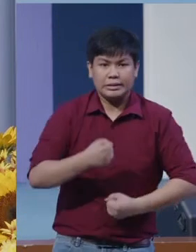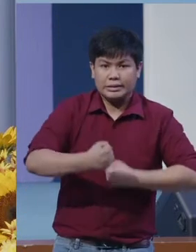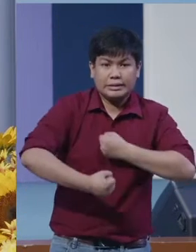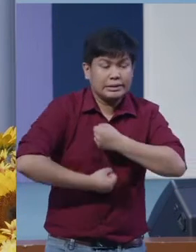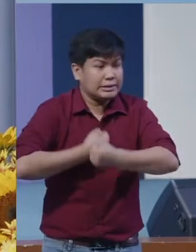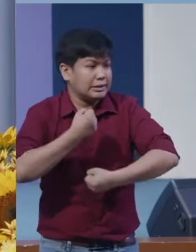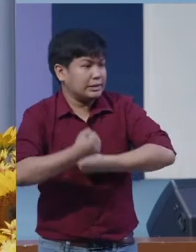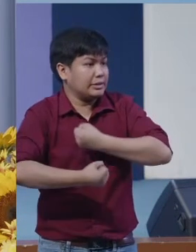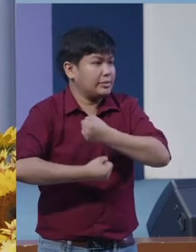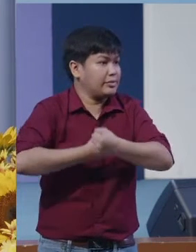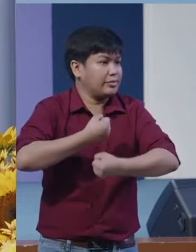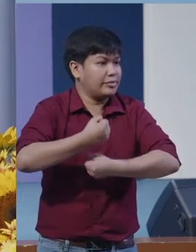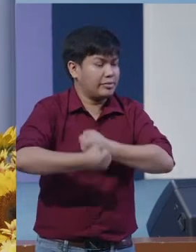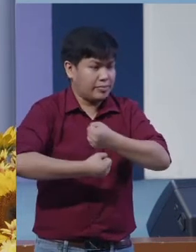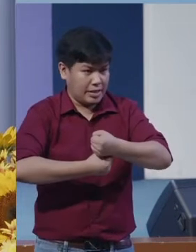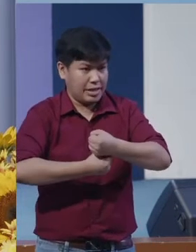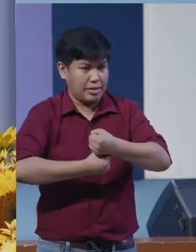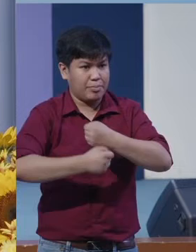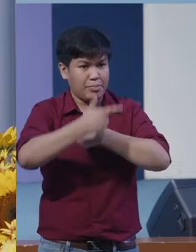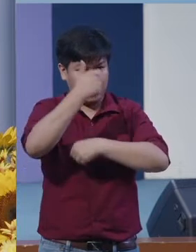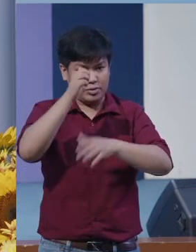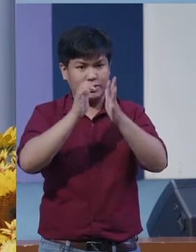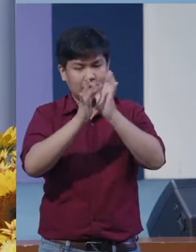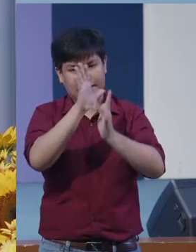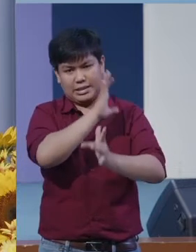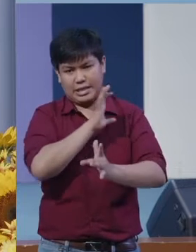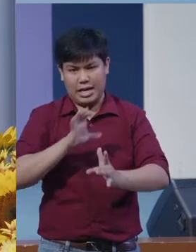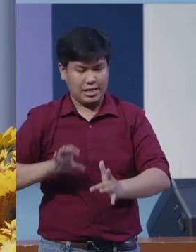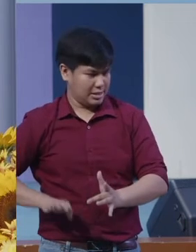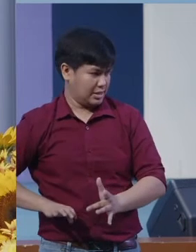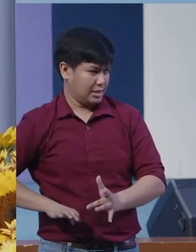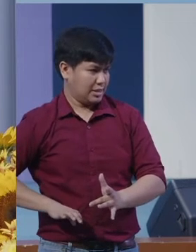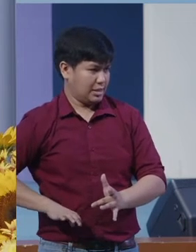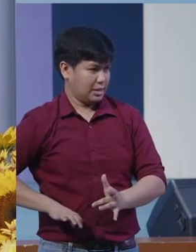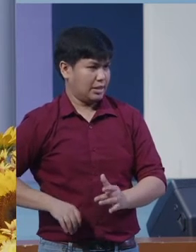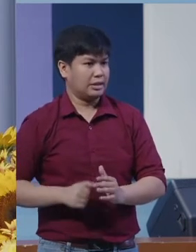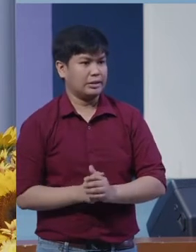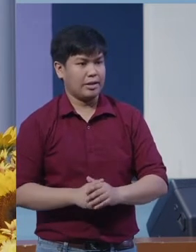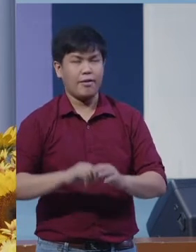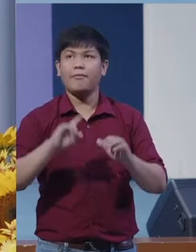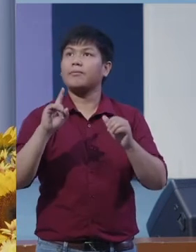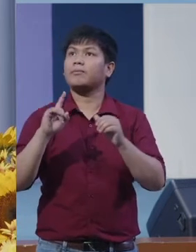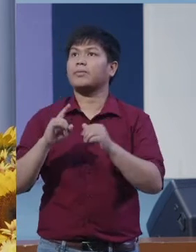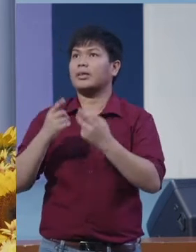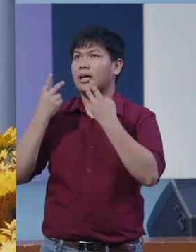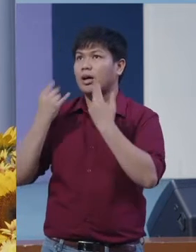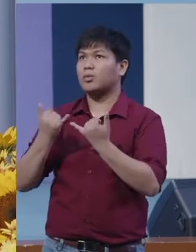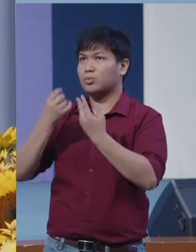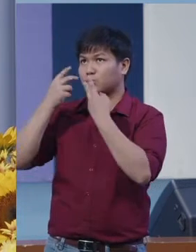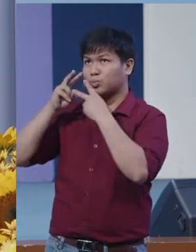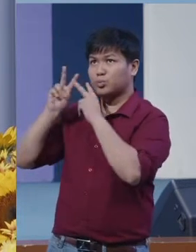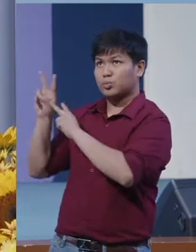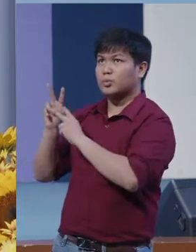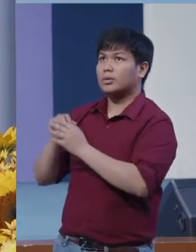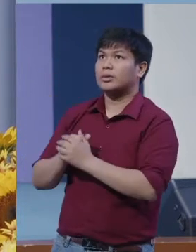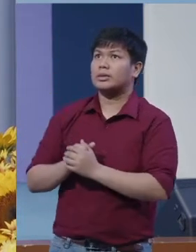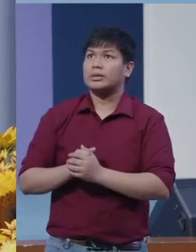sa pananampalataya kay Jesus. Tingnan niyo yung mga naunang verses. Makikita natin dito ang